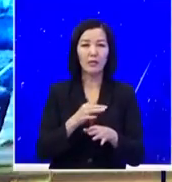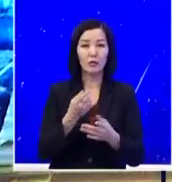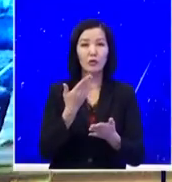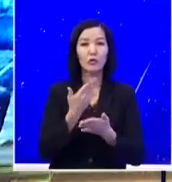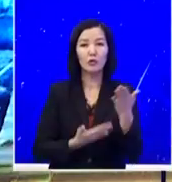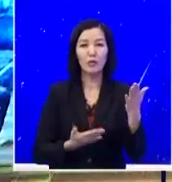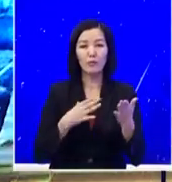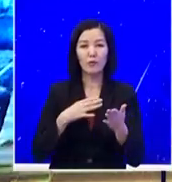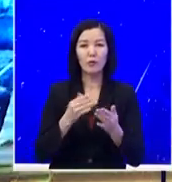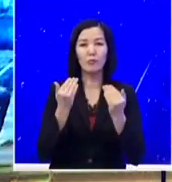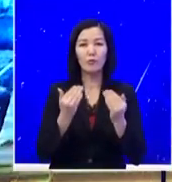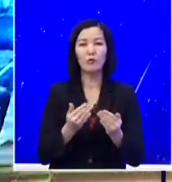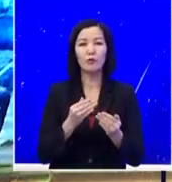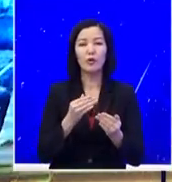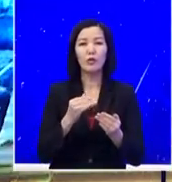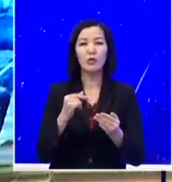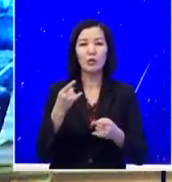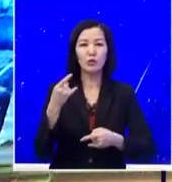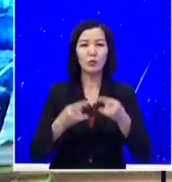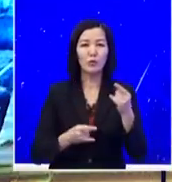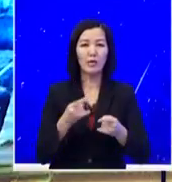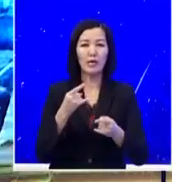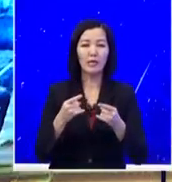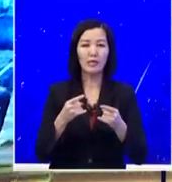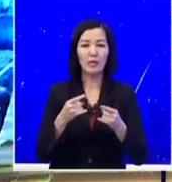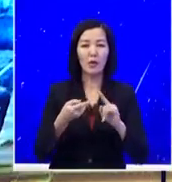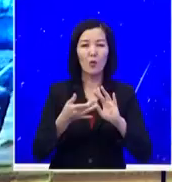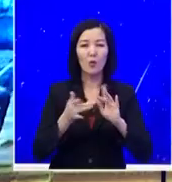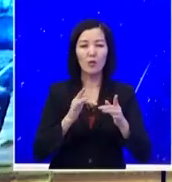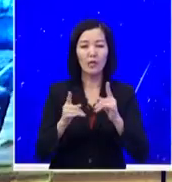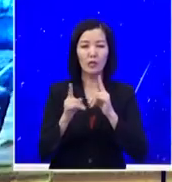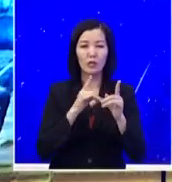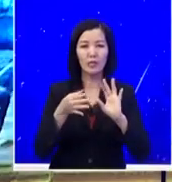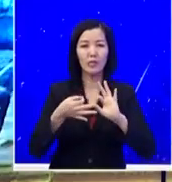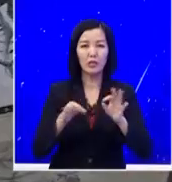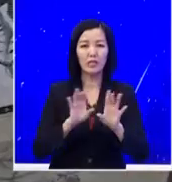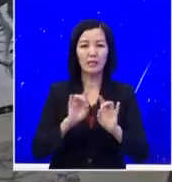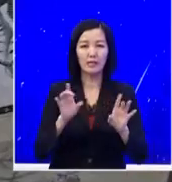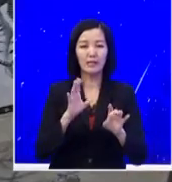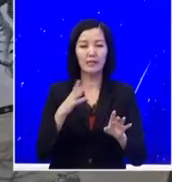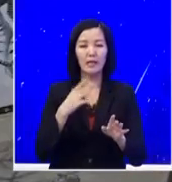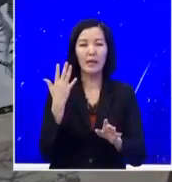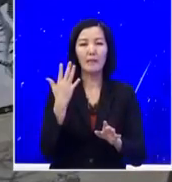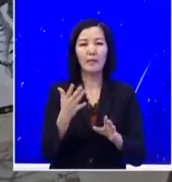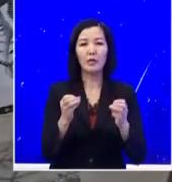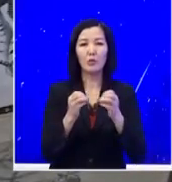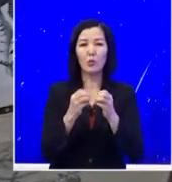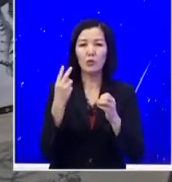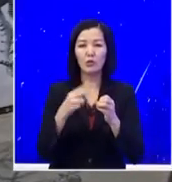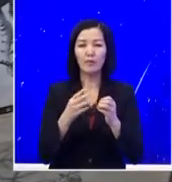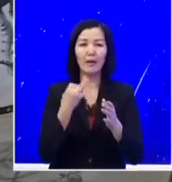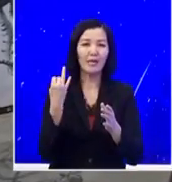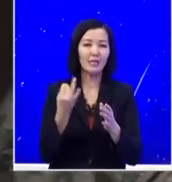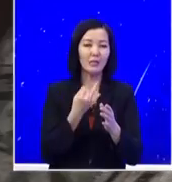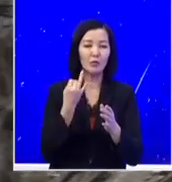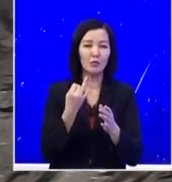Бұл туралы Жетісу медиа алаңында өткен онлайн брифингте сала мамандары толық айтты. 5-10-20-ға қызығушылық